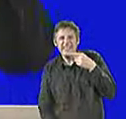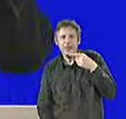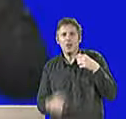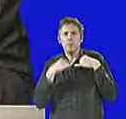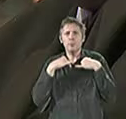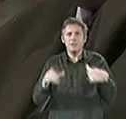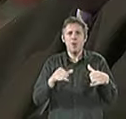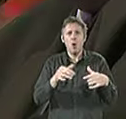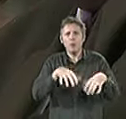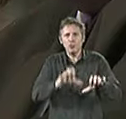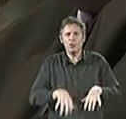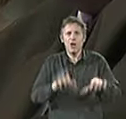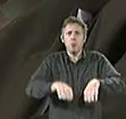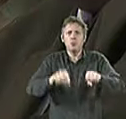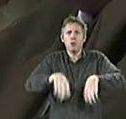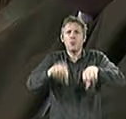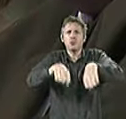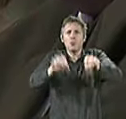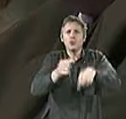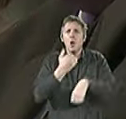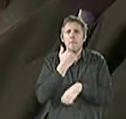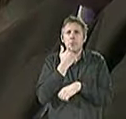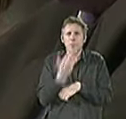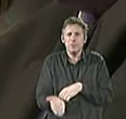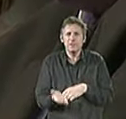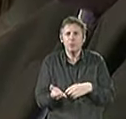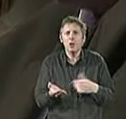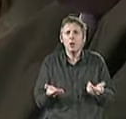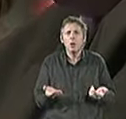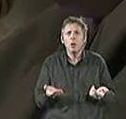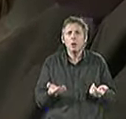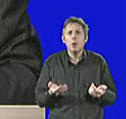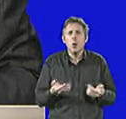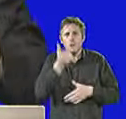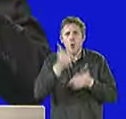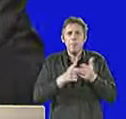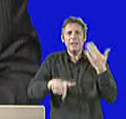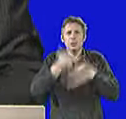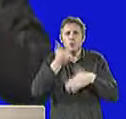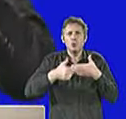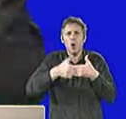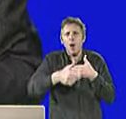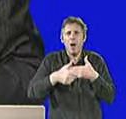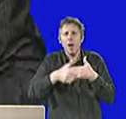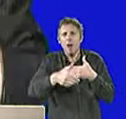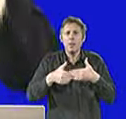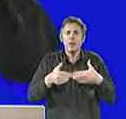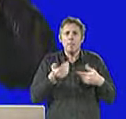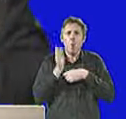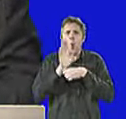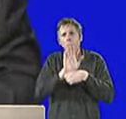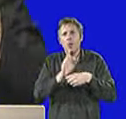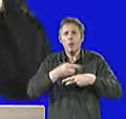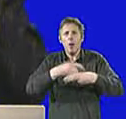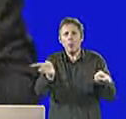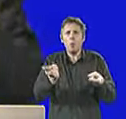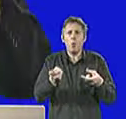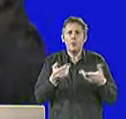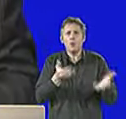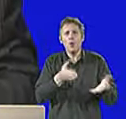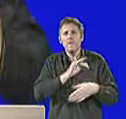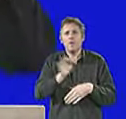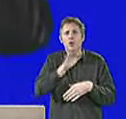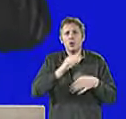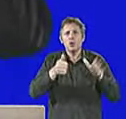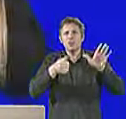n'est plus possible. Il n'est pas acceptable qu'on puisse, en 2012, proposer à la France 60 000 postes